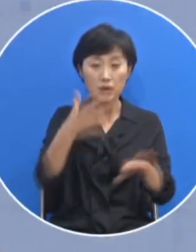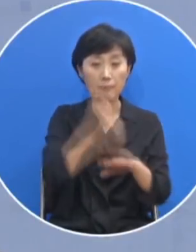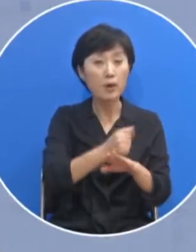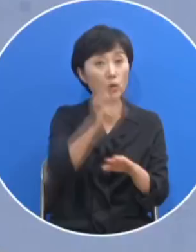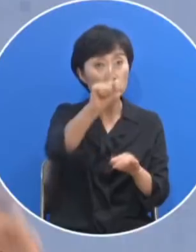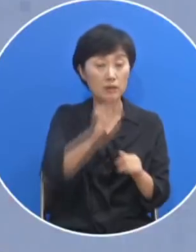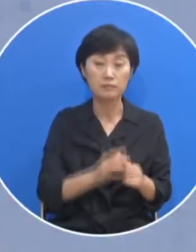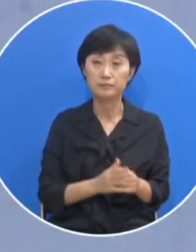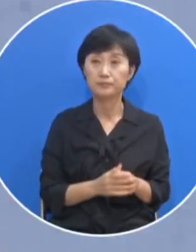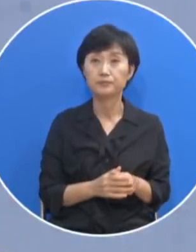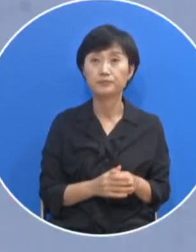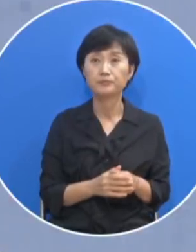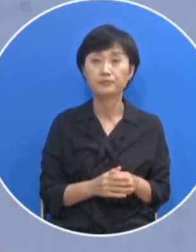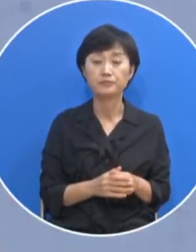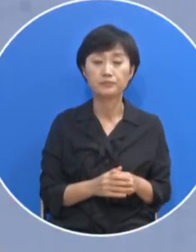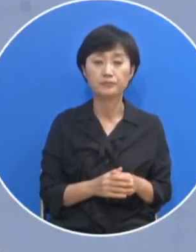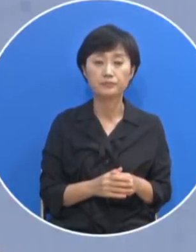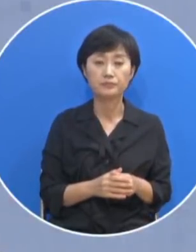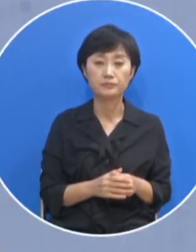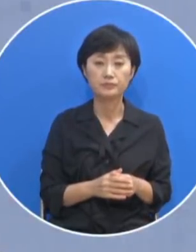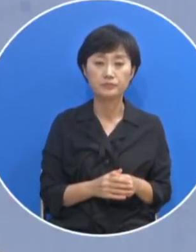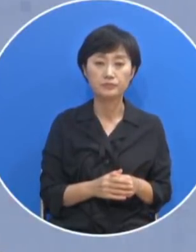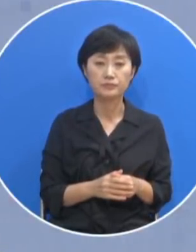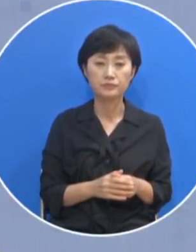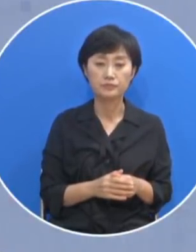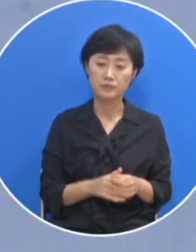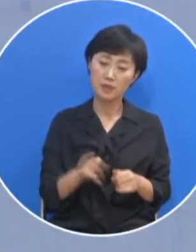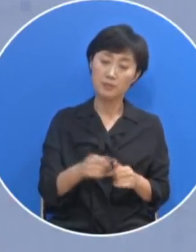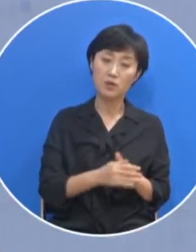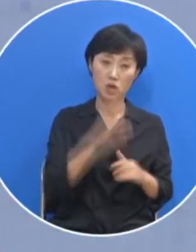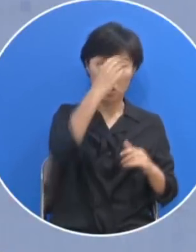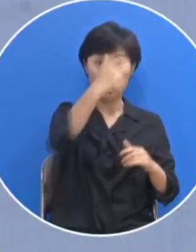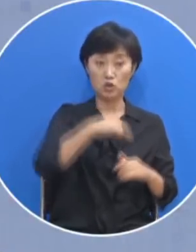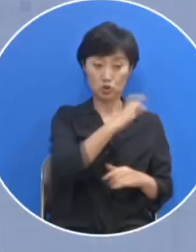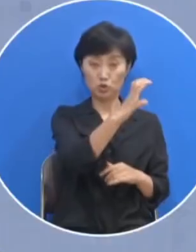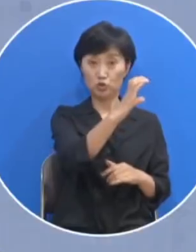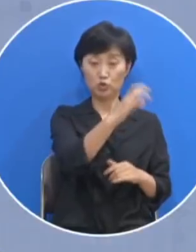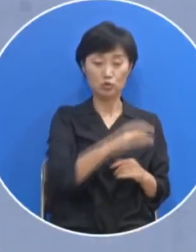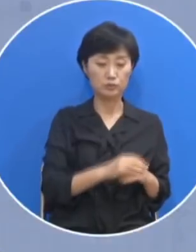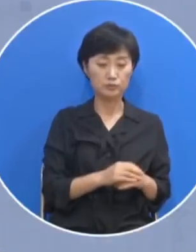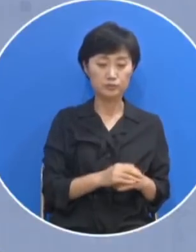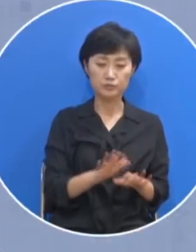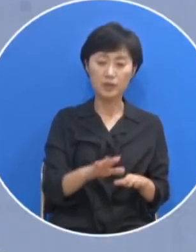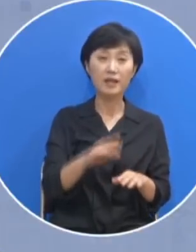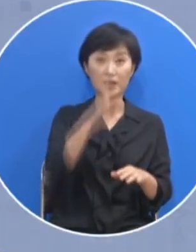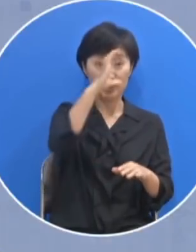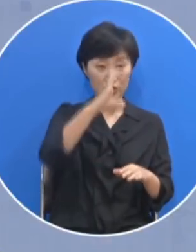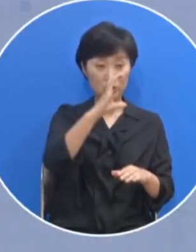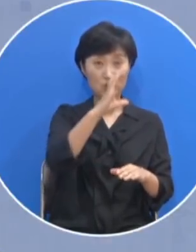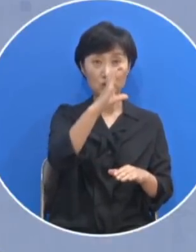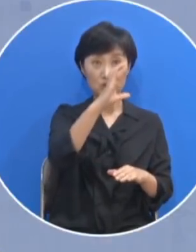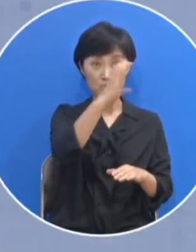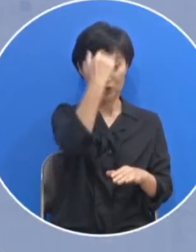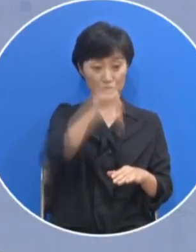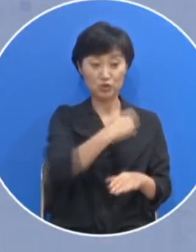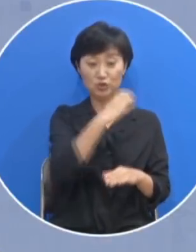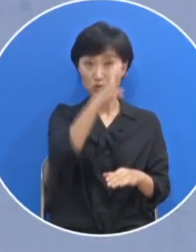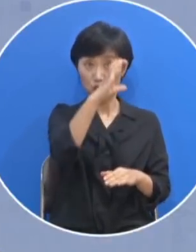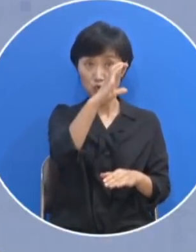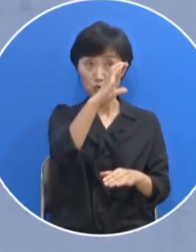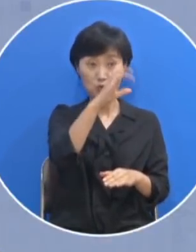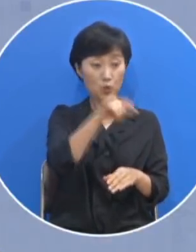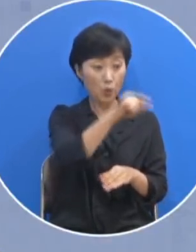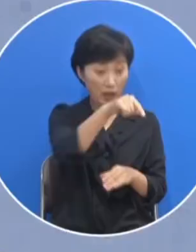이럴 죽는 사람에게 에 드리는 예배가 있어요 a verizon